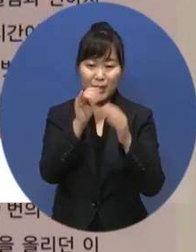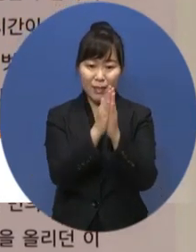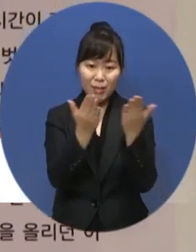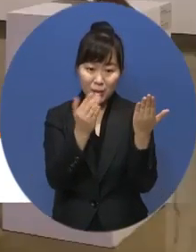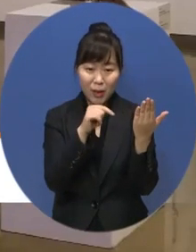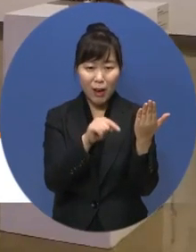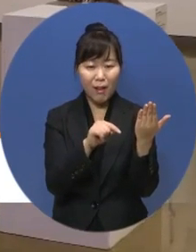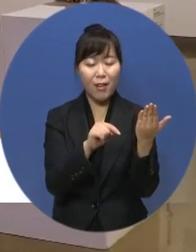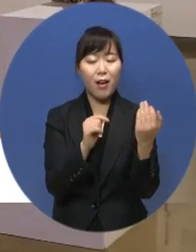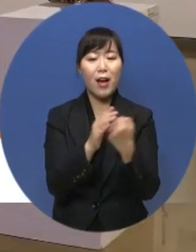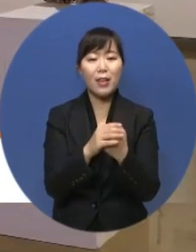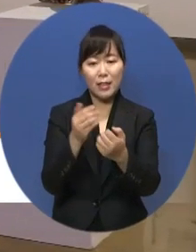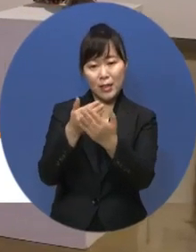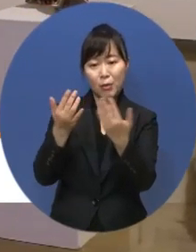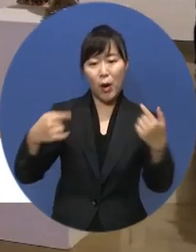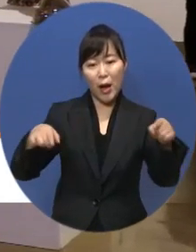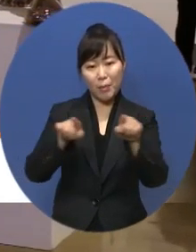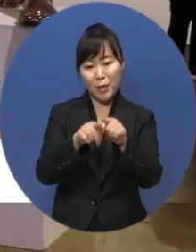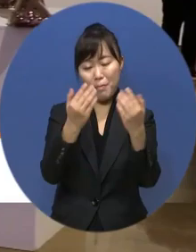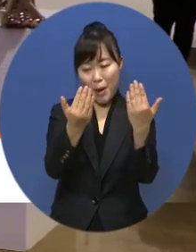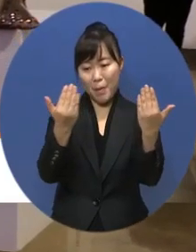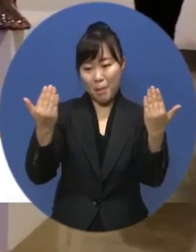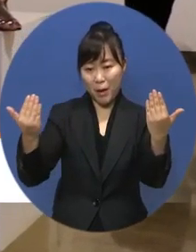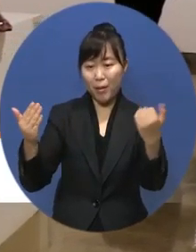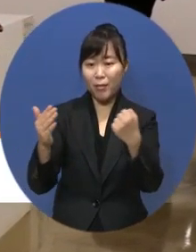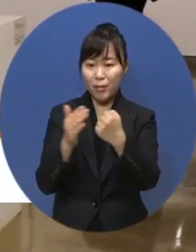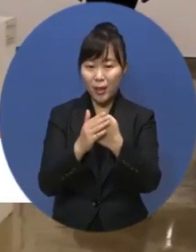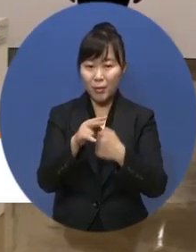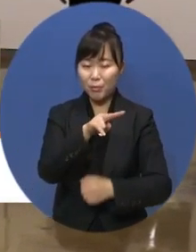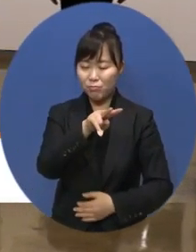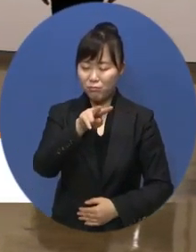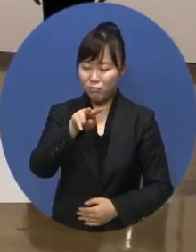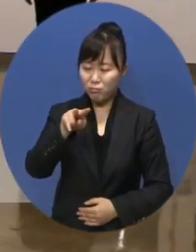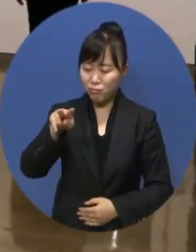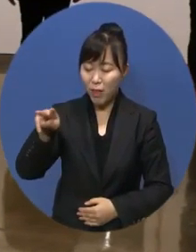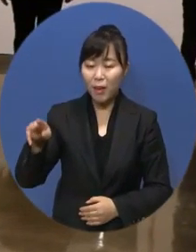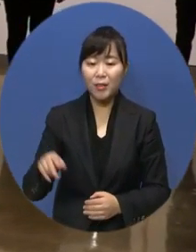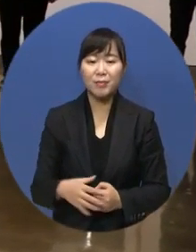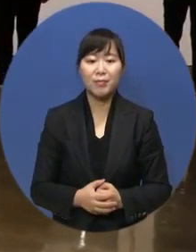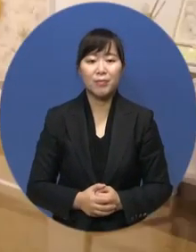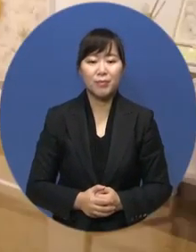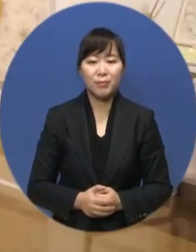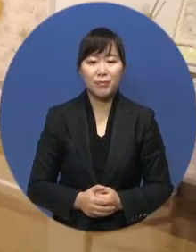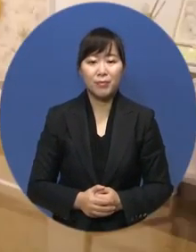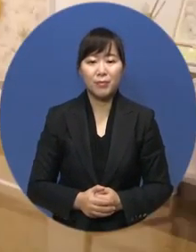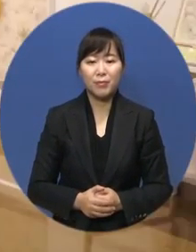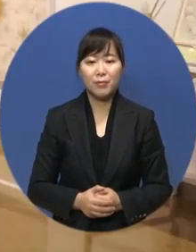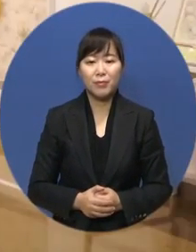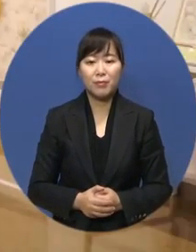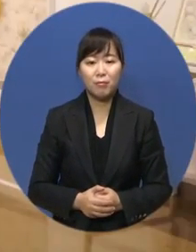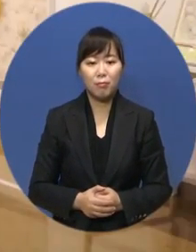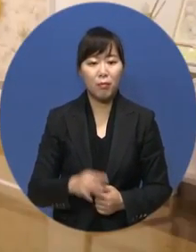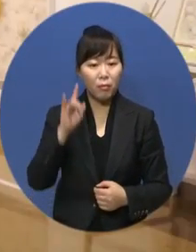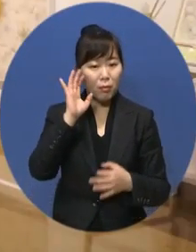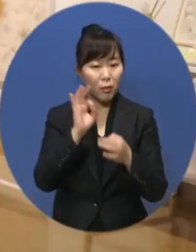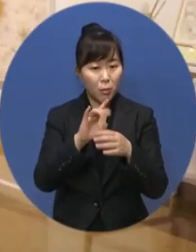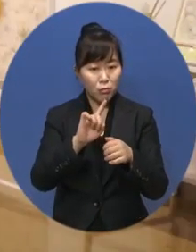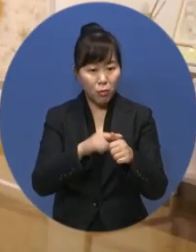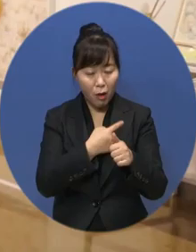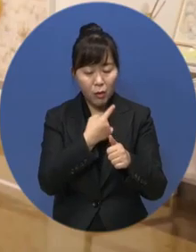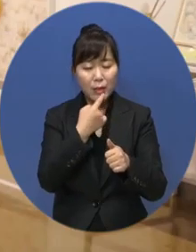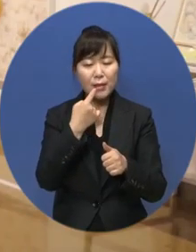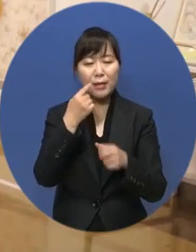노트가 작품과 함께 전시돼 사람들의 발길을 사로잡습니다. 생각지도 못한